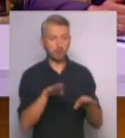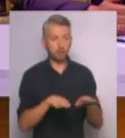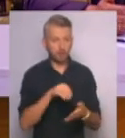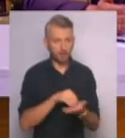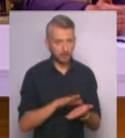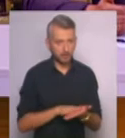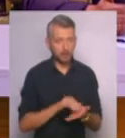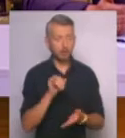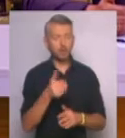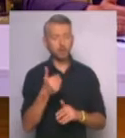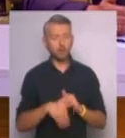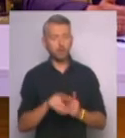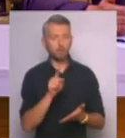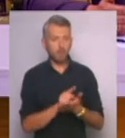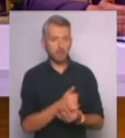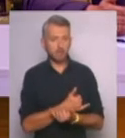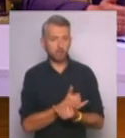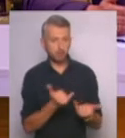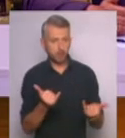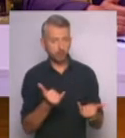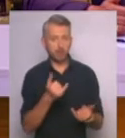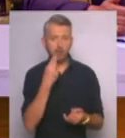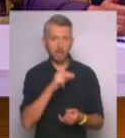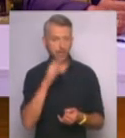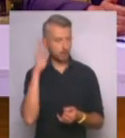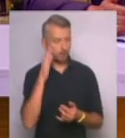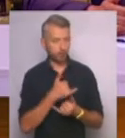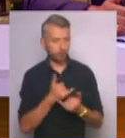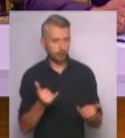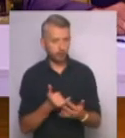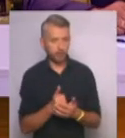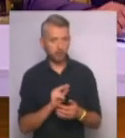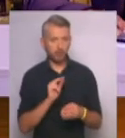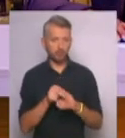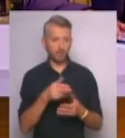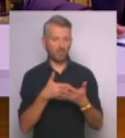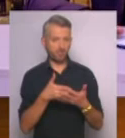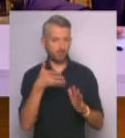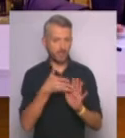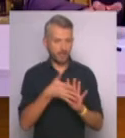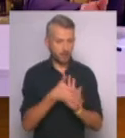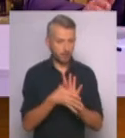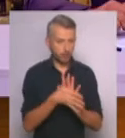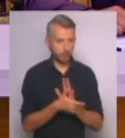і вже має забезпечити якісне водопостачання через фільтрацію.